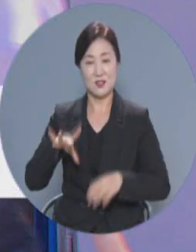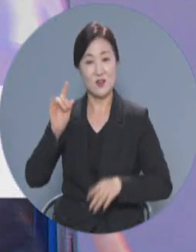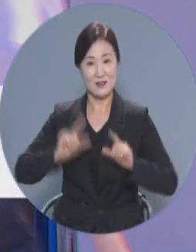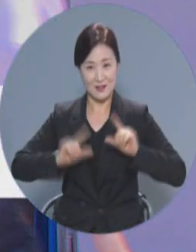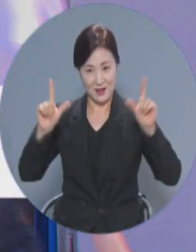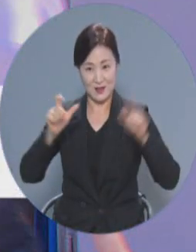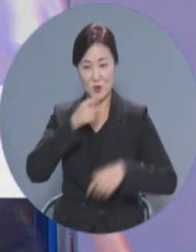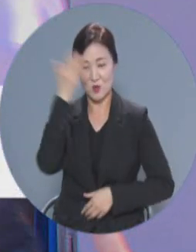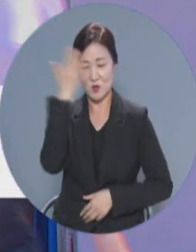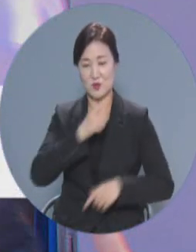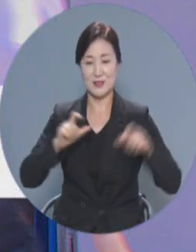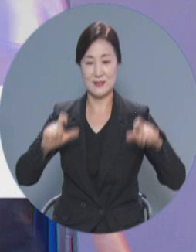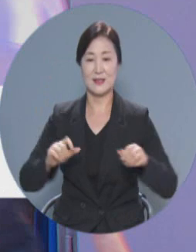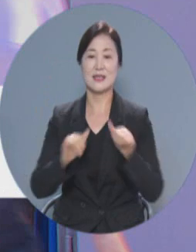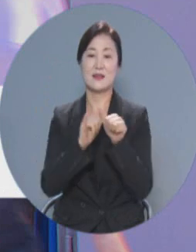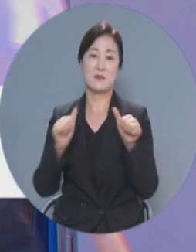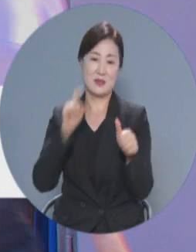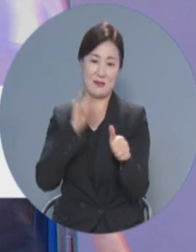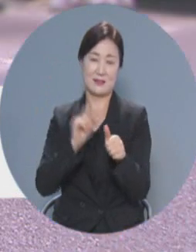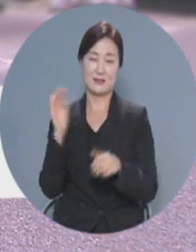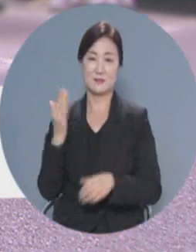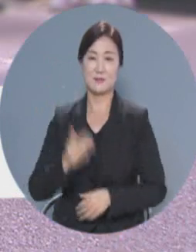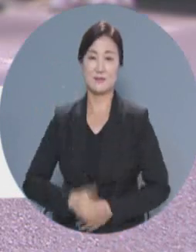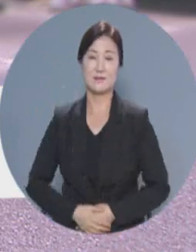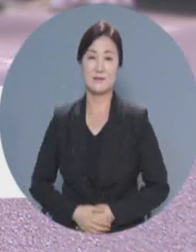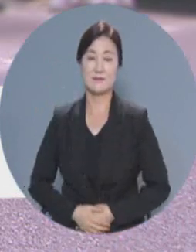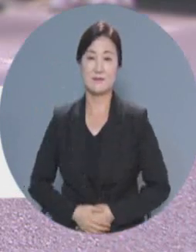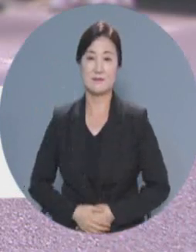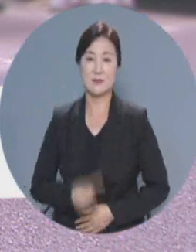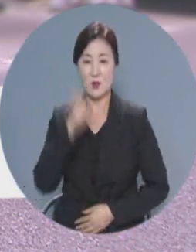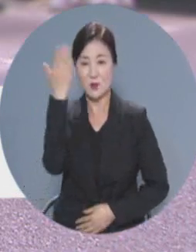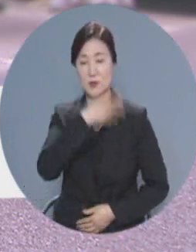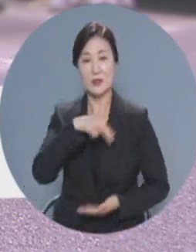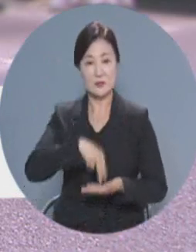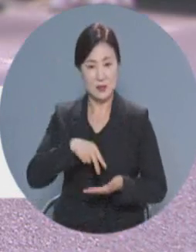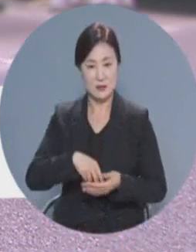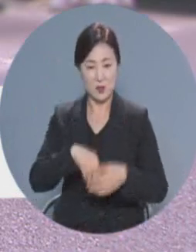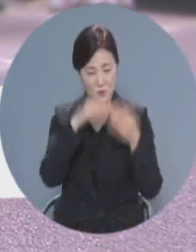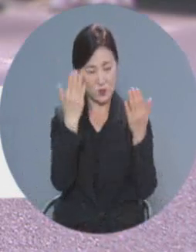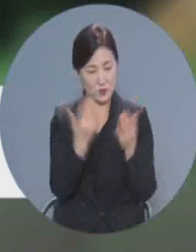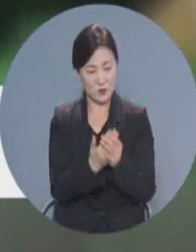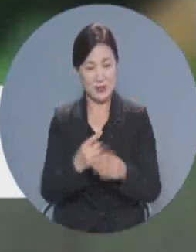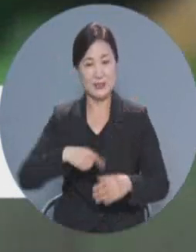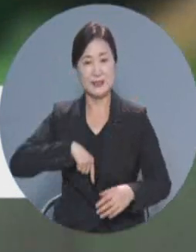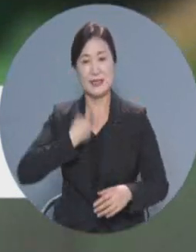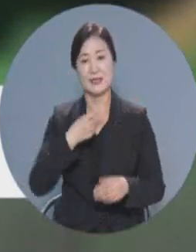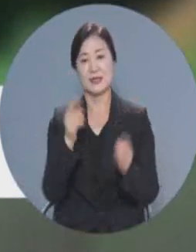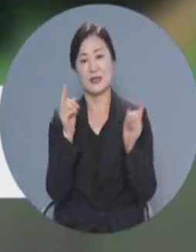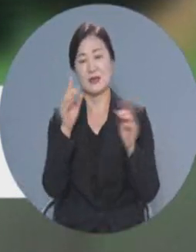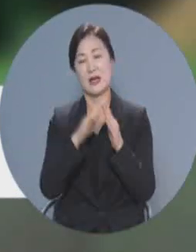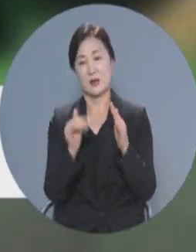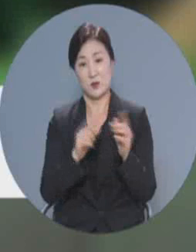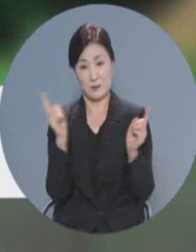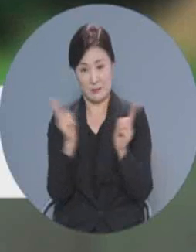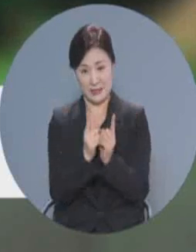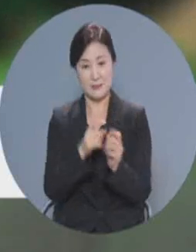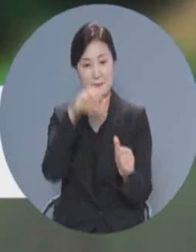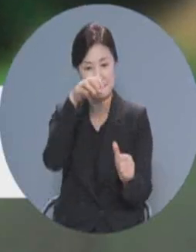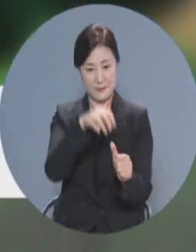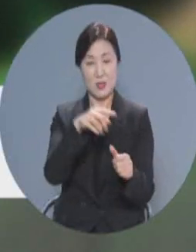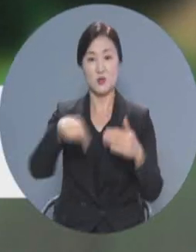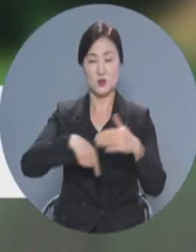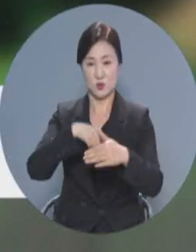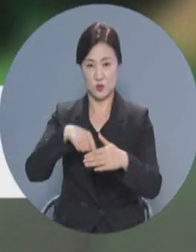여수에서 5명의 확진자가 발생했습니다. 여수시는 이들 모두 각자 가족과 접촉해 밀접 접촉자로